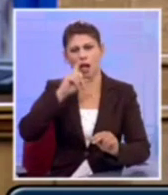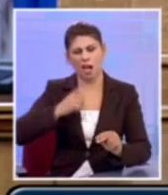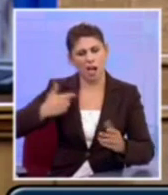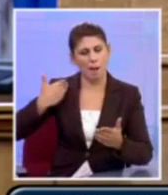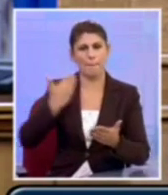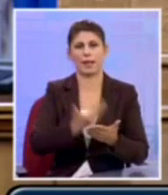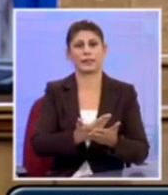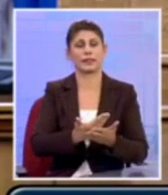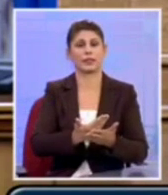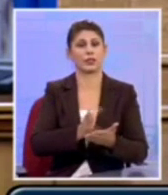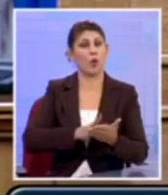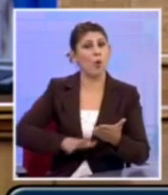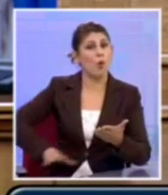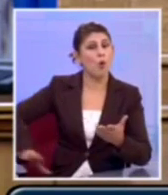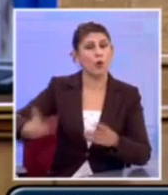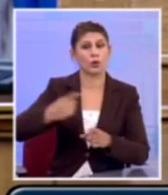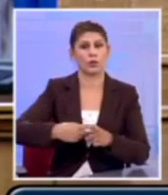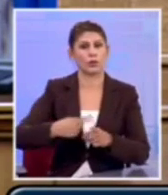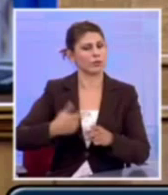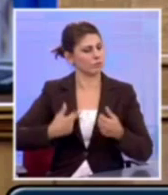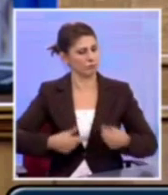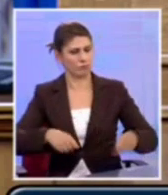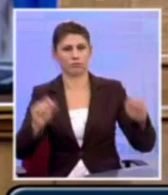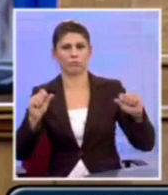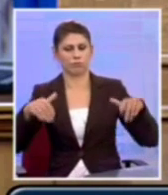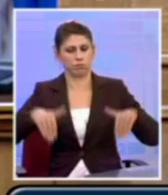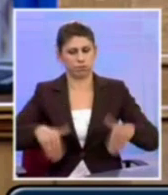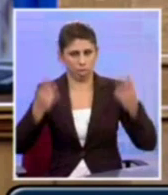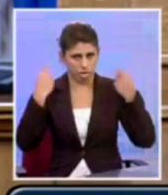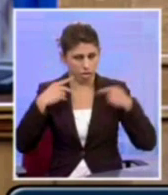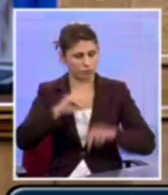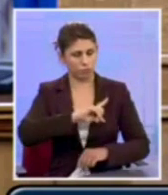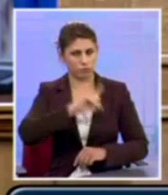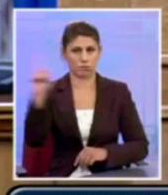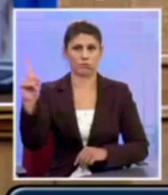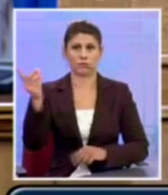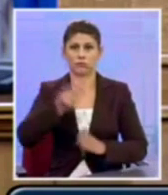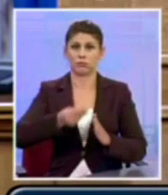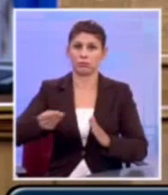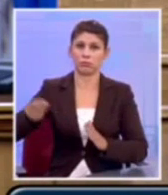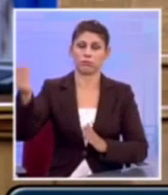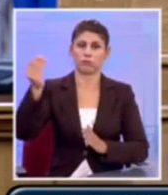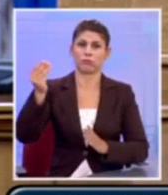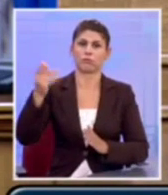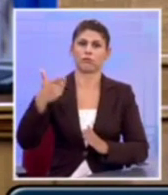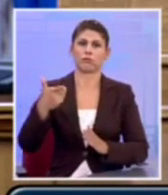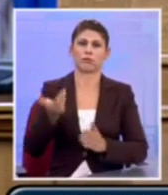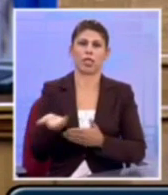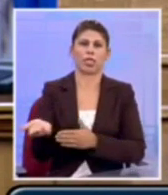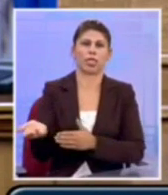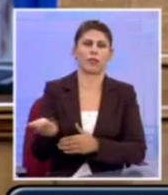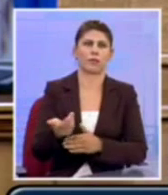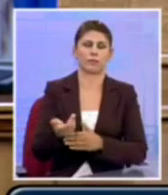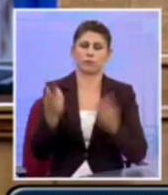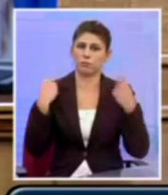απέτηση ενός λαού που αρνήθηκε να πειθαρχήσει στον παραλογισμό της ηλωτείας και της